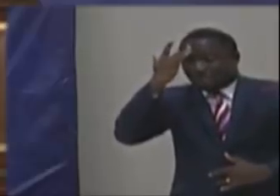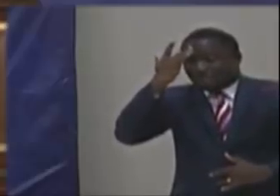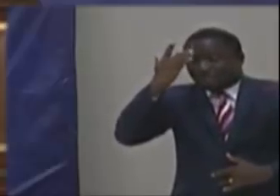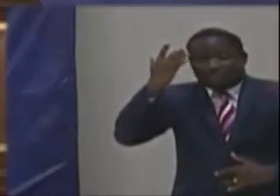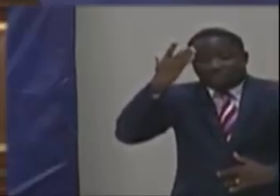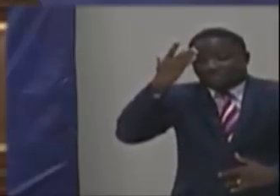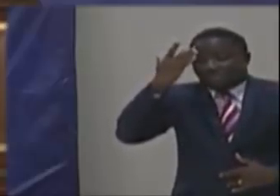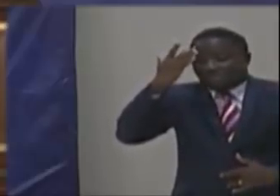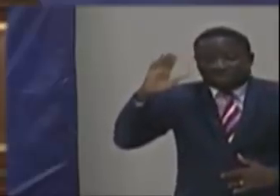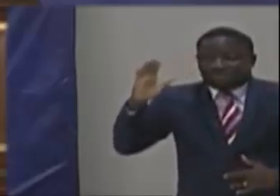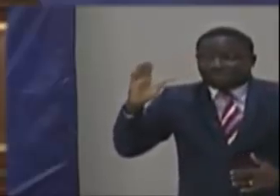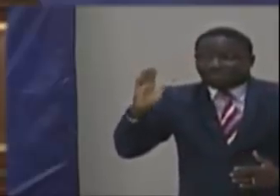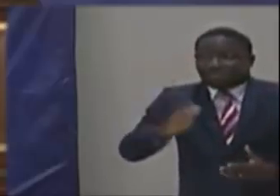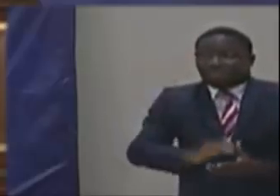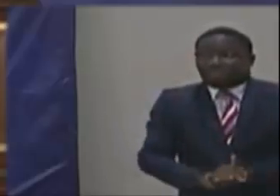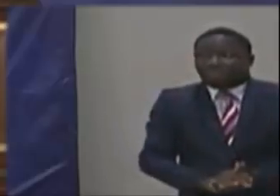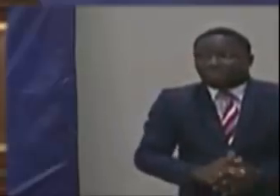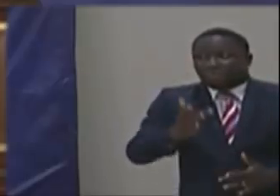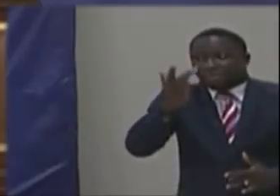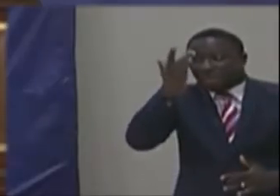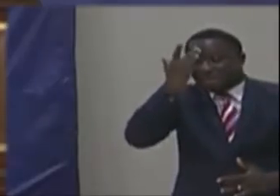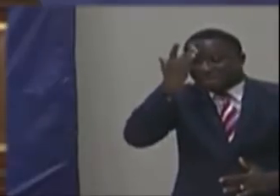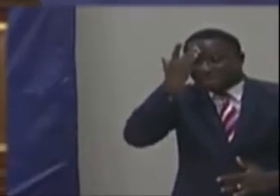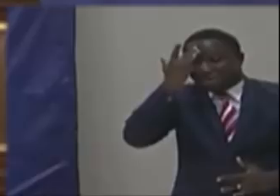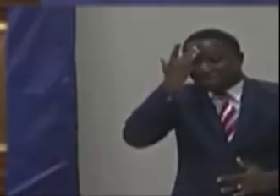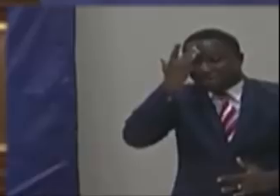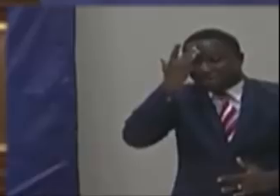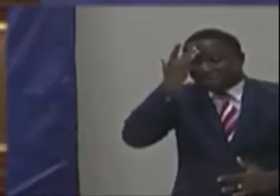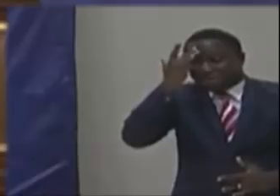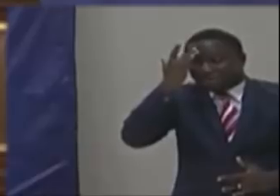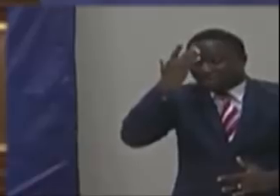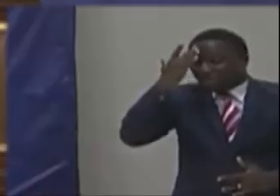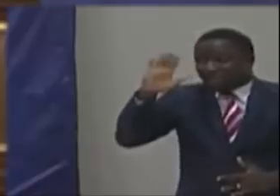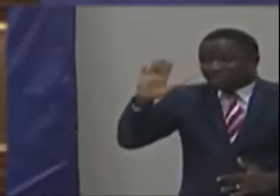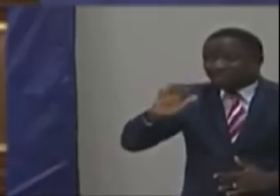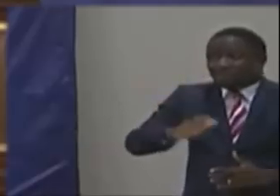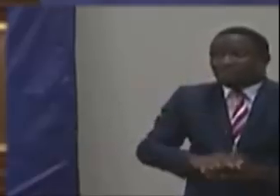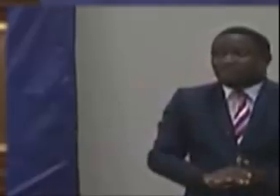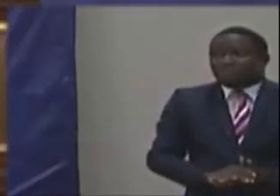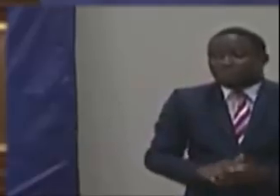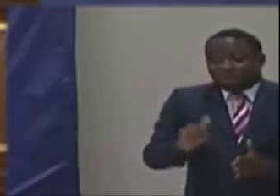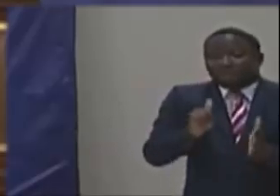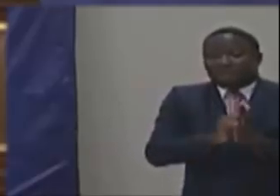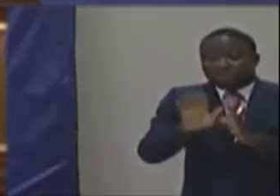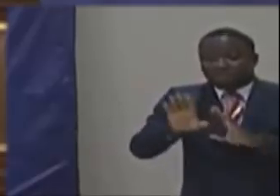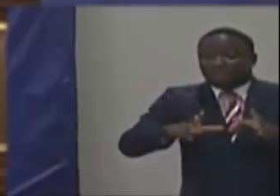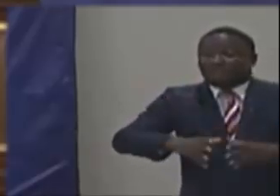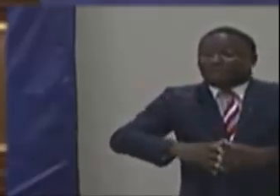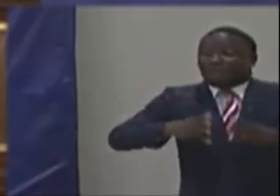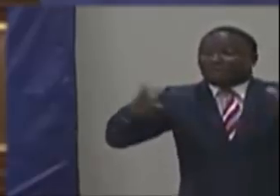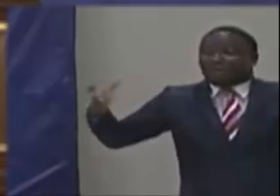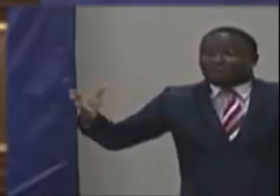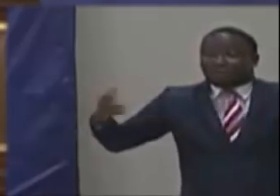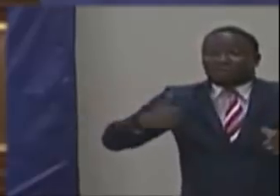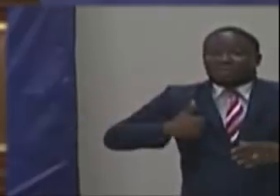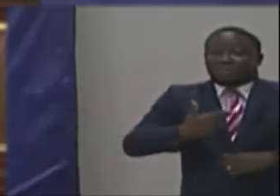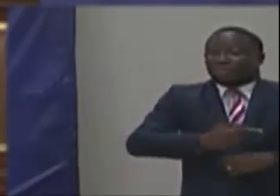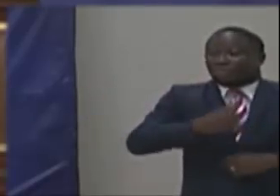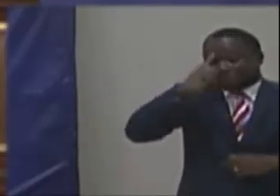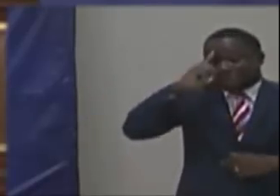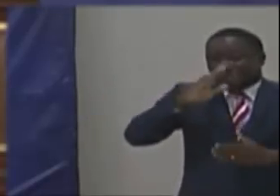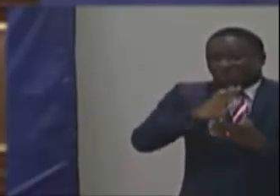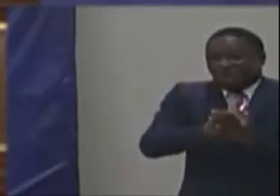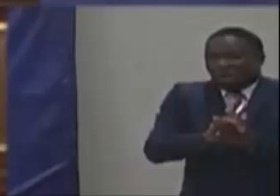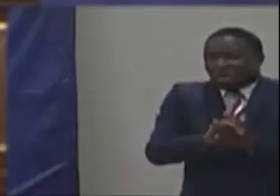maladie, nous ne comprenons pas. Une maladie, nous ne connaissons pas. Et c'est ça qui fait un pile dans nous, pas quoi la